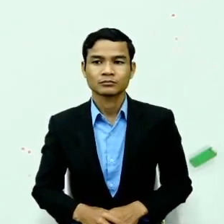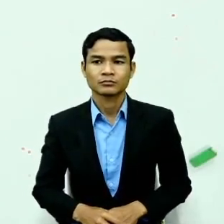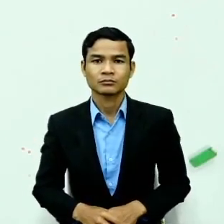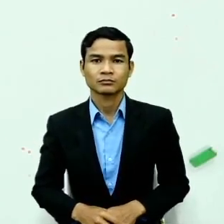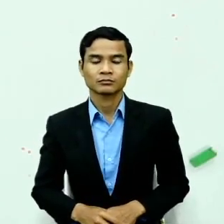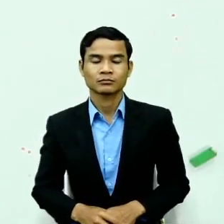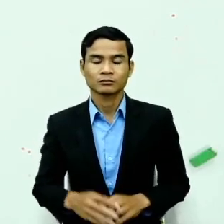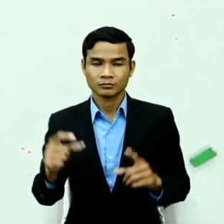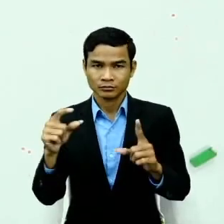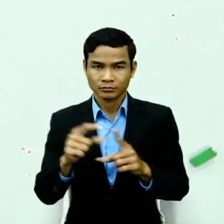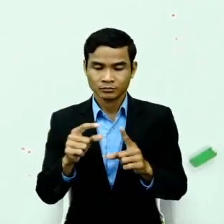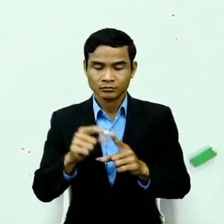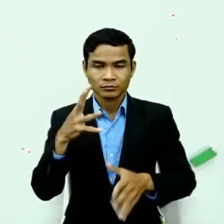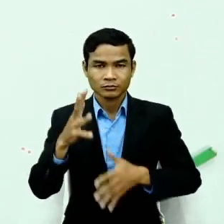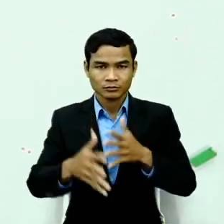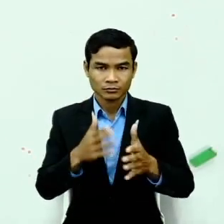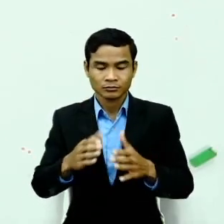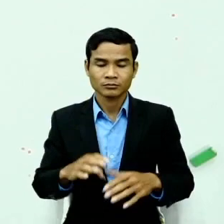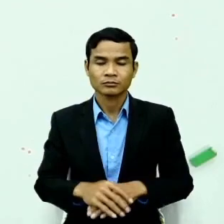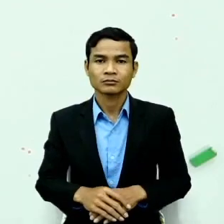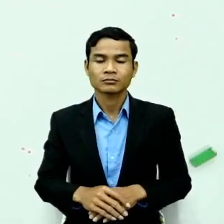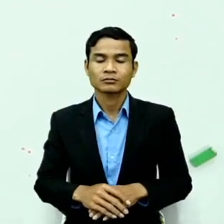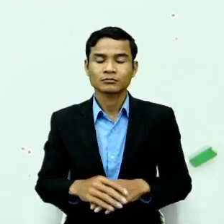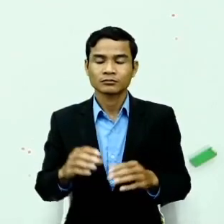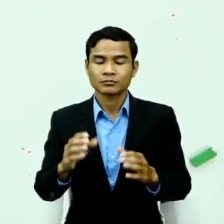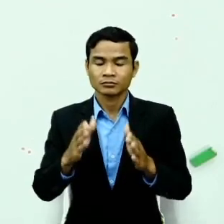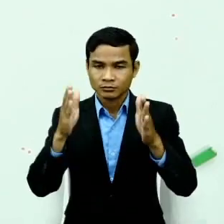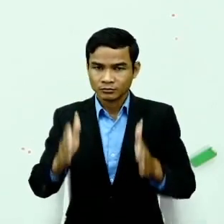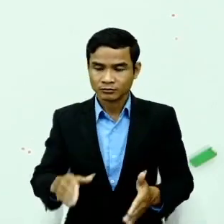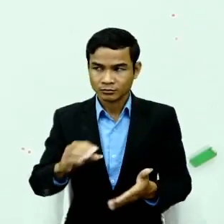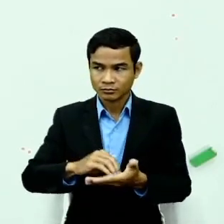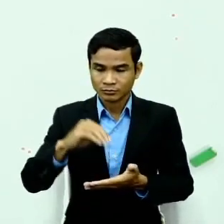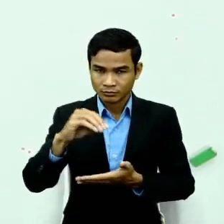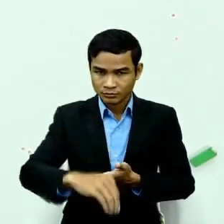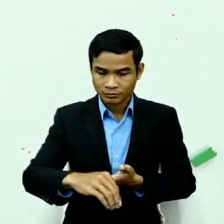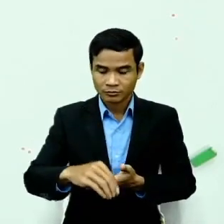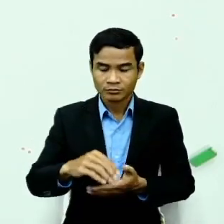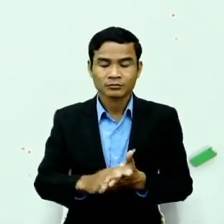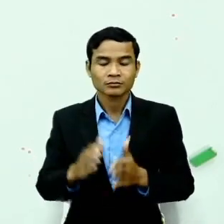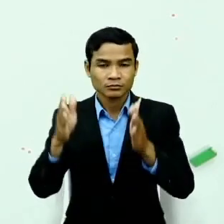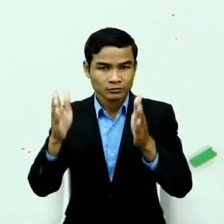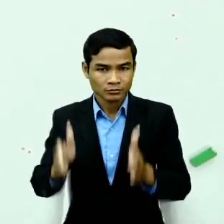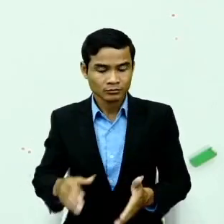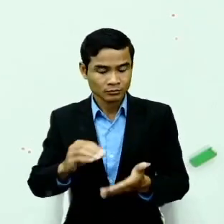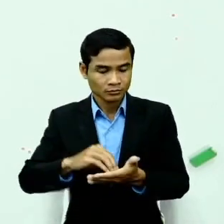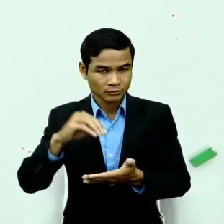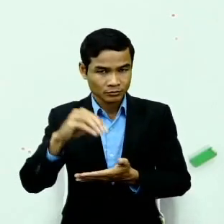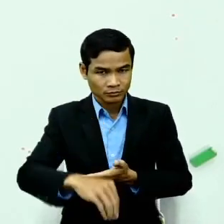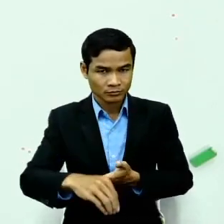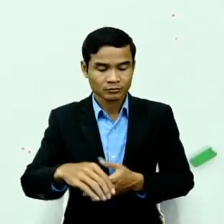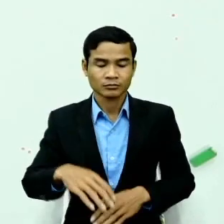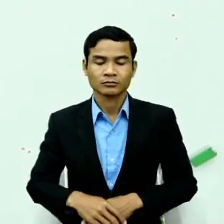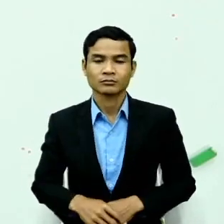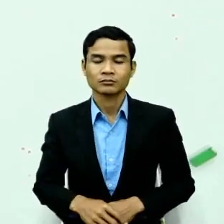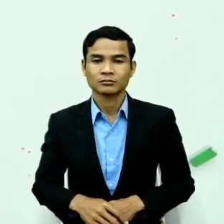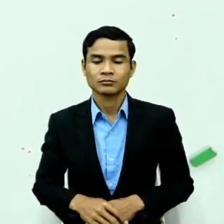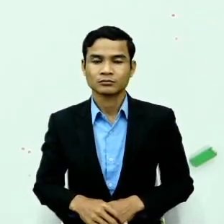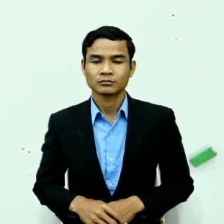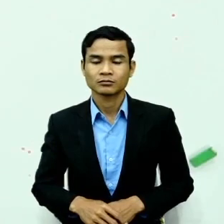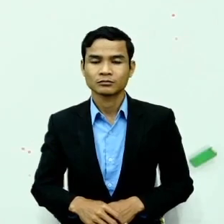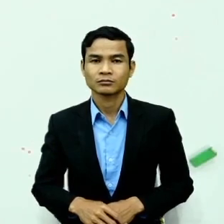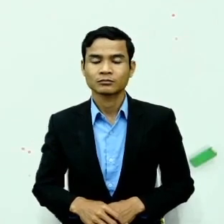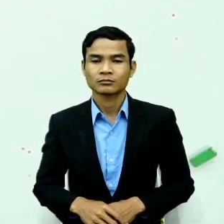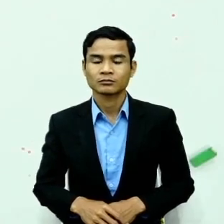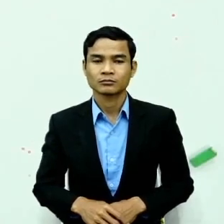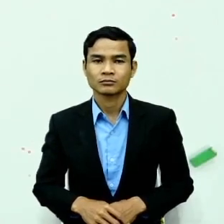chà biển đi ăn thá cạ sĩ cò nó con chà biển đi ăn thá cạ sĩ cò chà